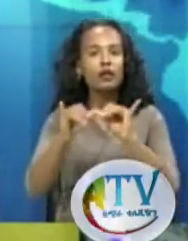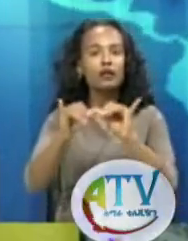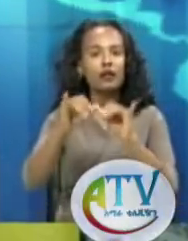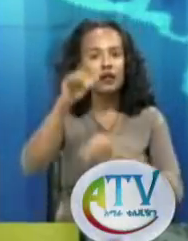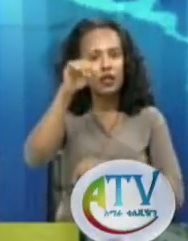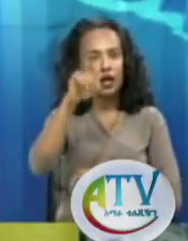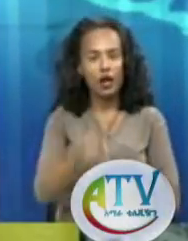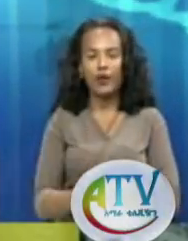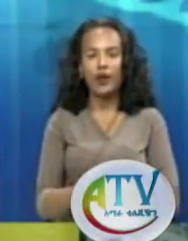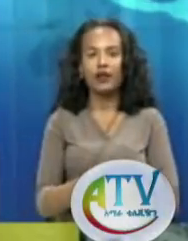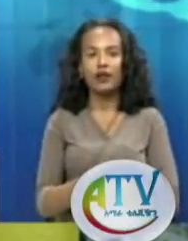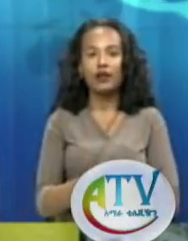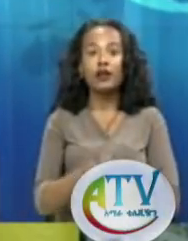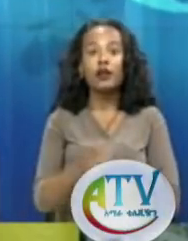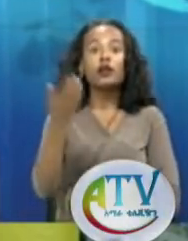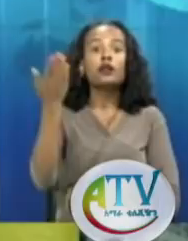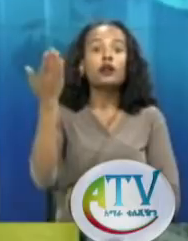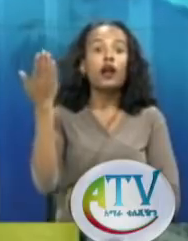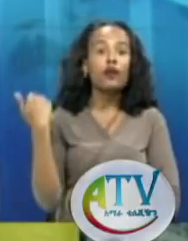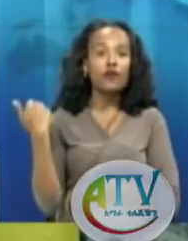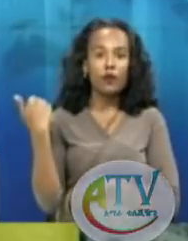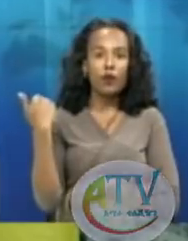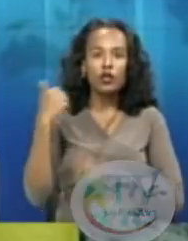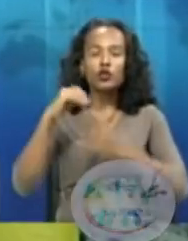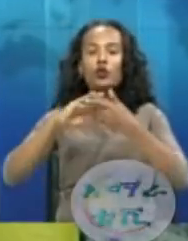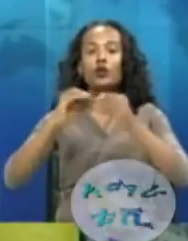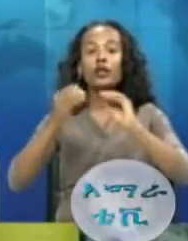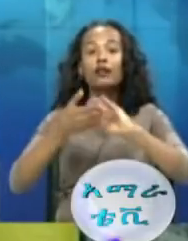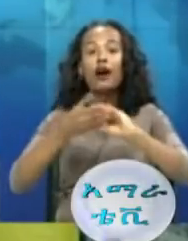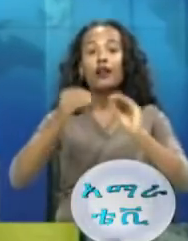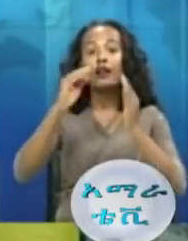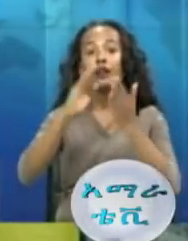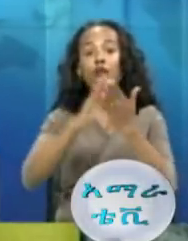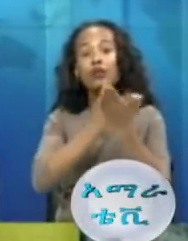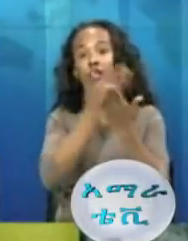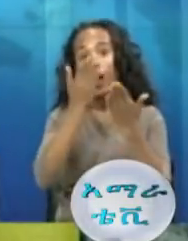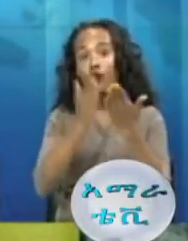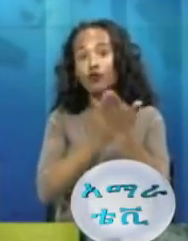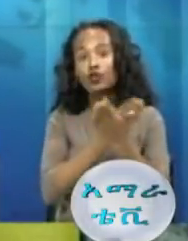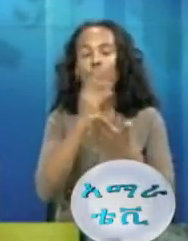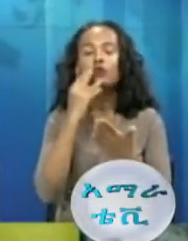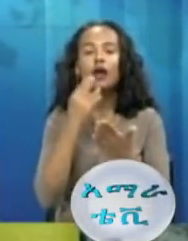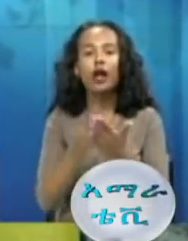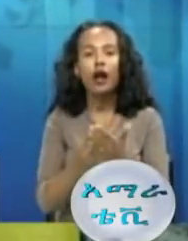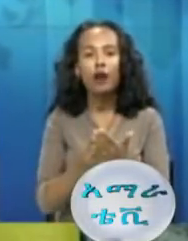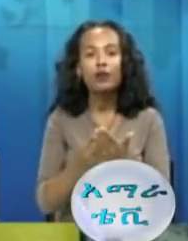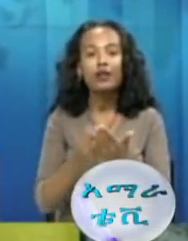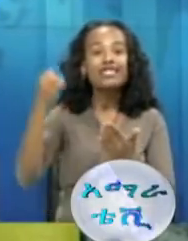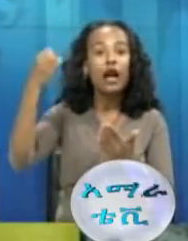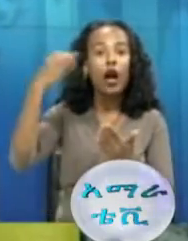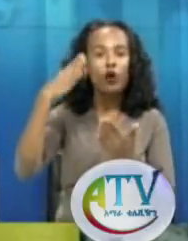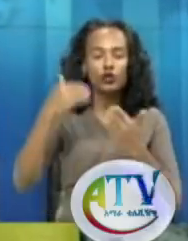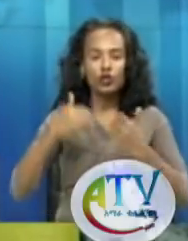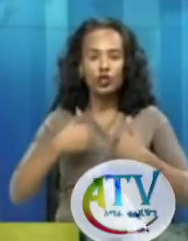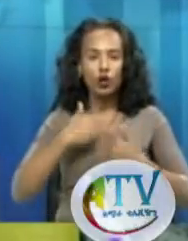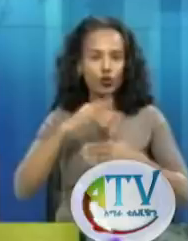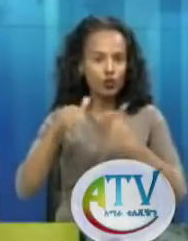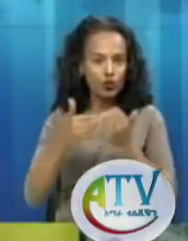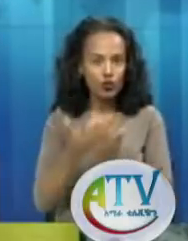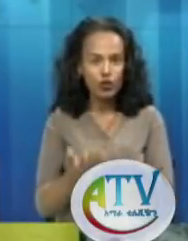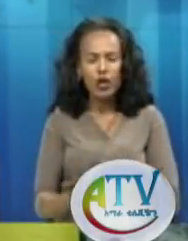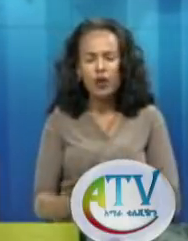ይገባል። ያለፍንባቸው የታሪክ ምዕራፎች መልካም ጸጋዎች እንዳሉት ሁሉ